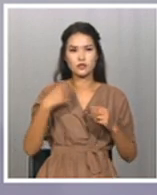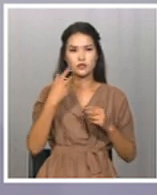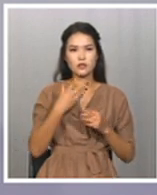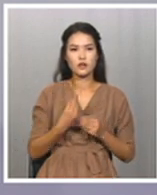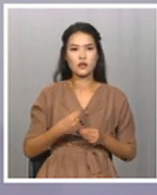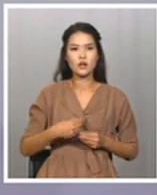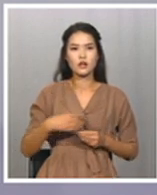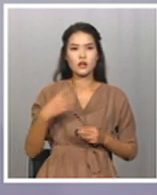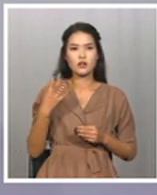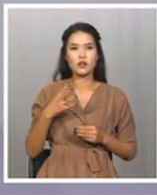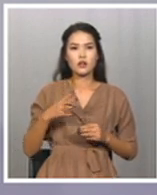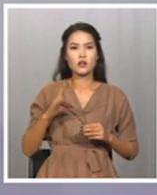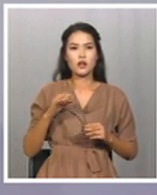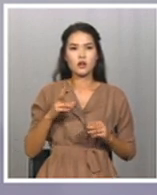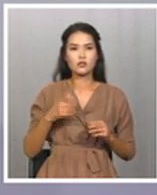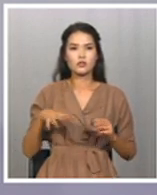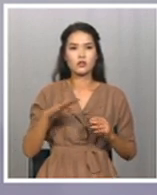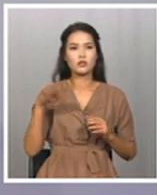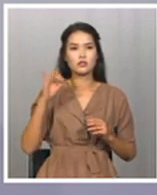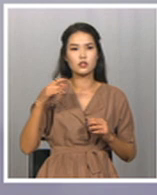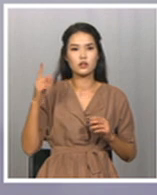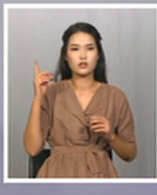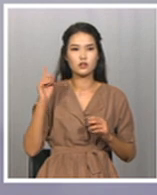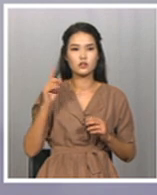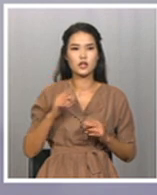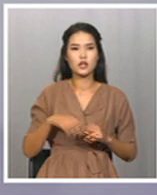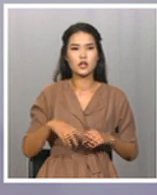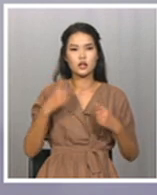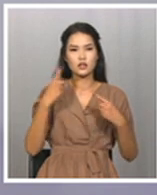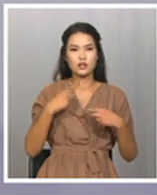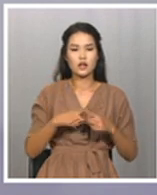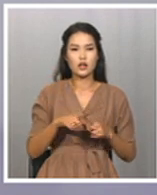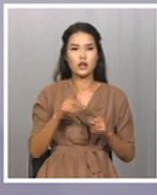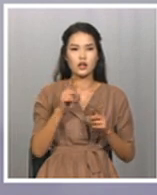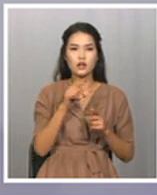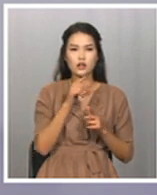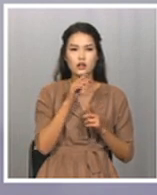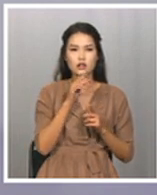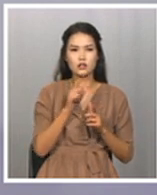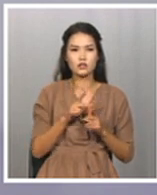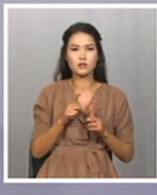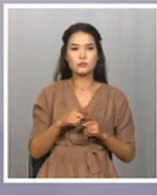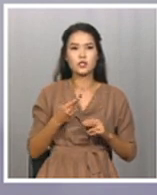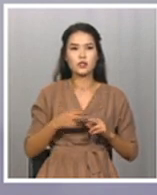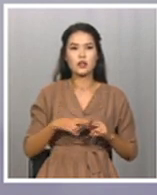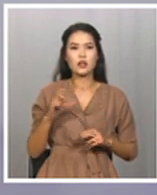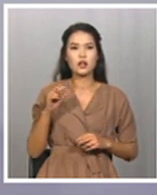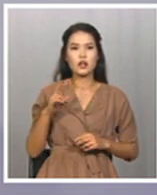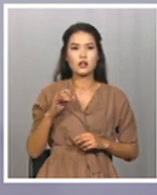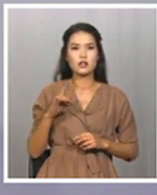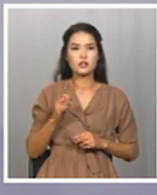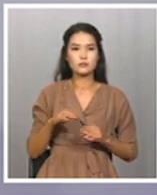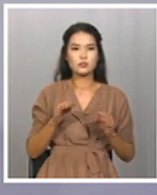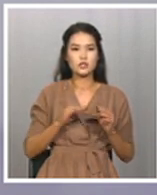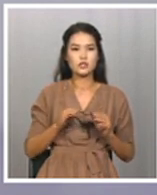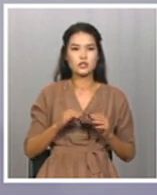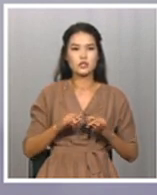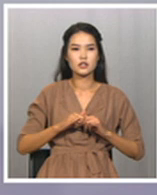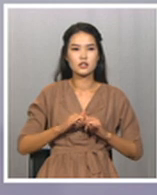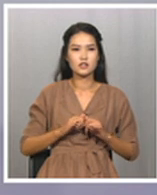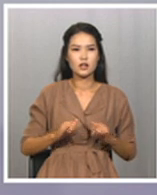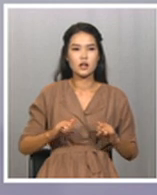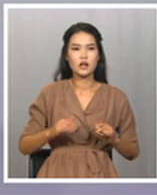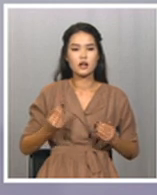4-ші революциялық дәуіріне техникалық, экономикалық және әлеуметтік салалардағы терең,